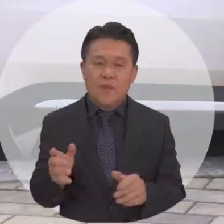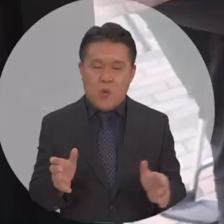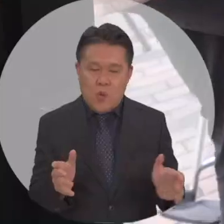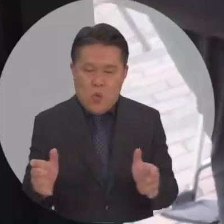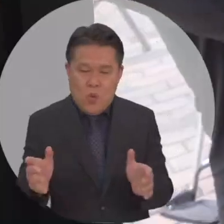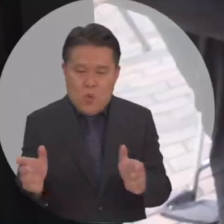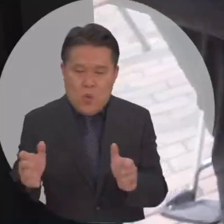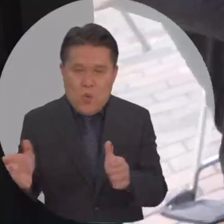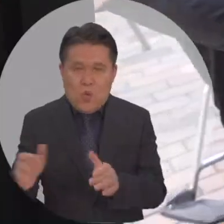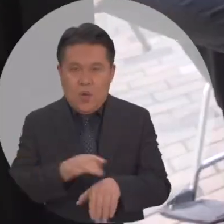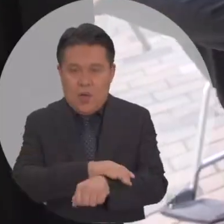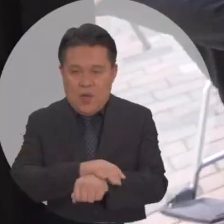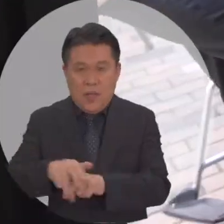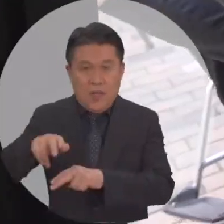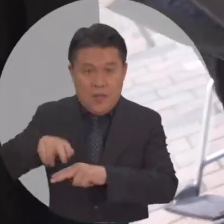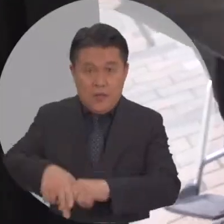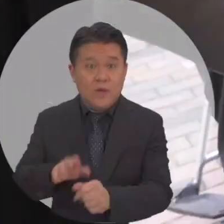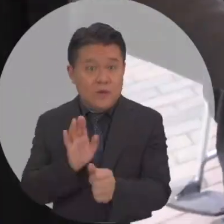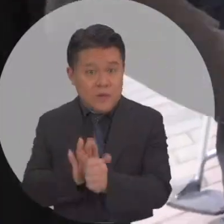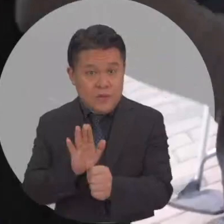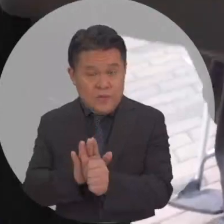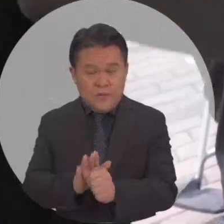자리에 앉도록 합니다.